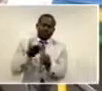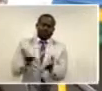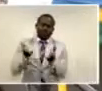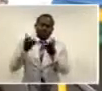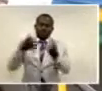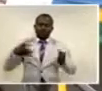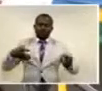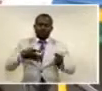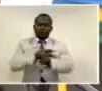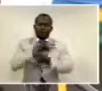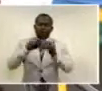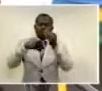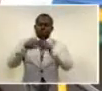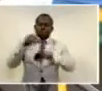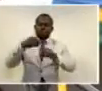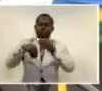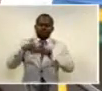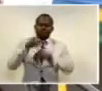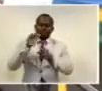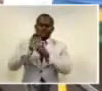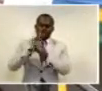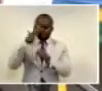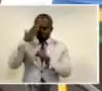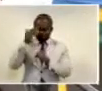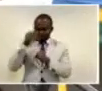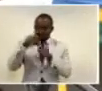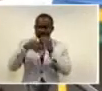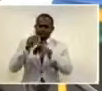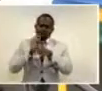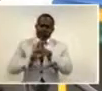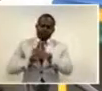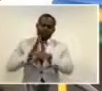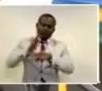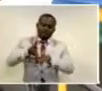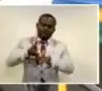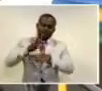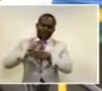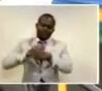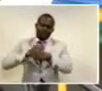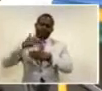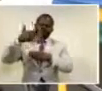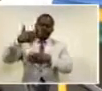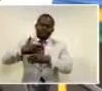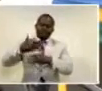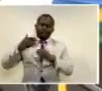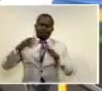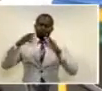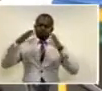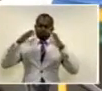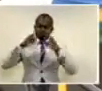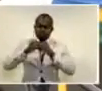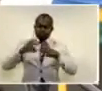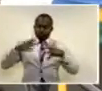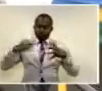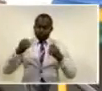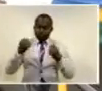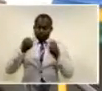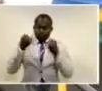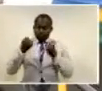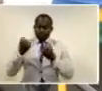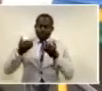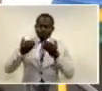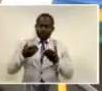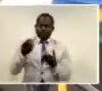ubushobozi bw'abacuruzi cyane cyane kugira ngo ubucuruzi bwambukanye imipaka bukure, bukomere, buzane amafaranga